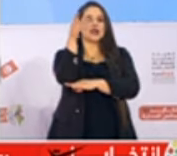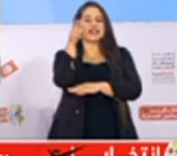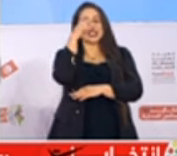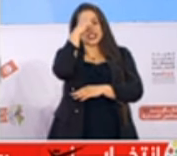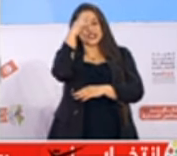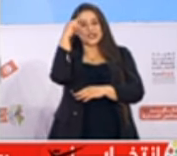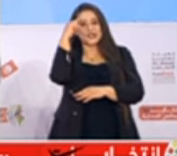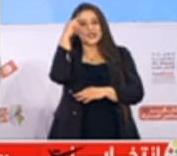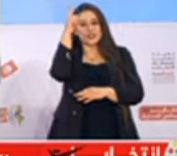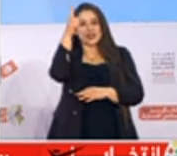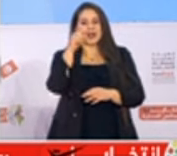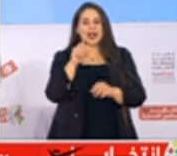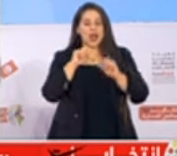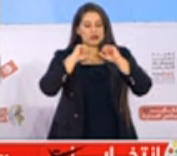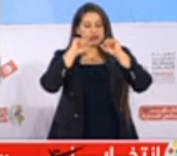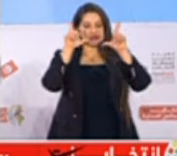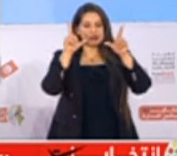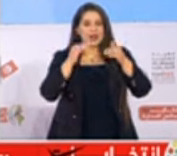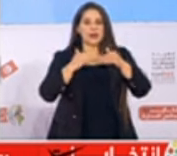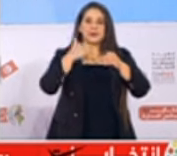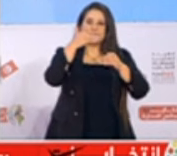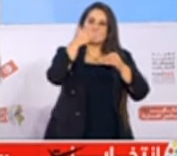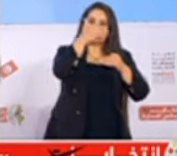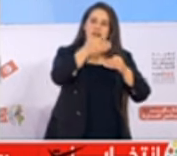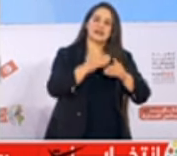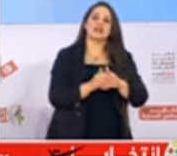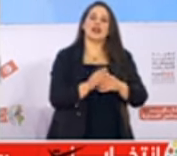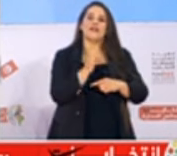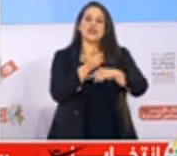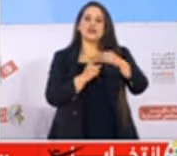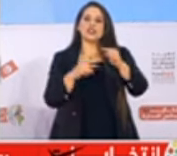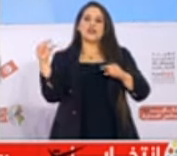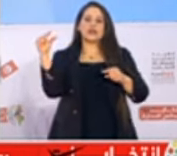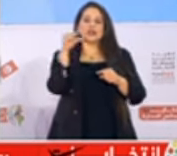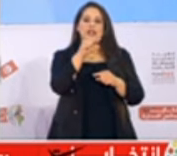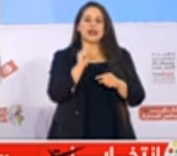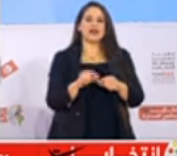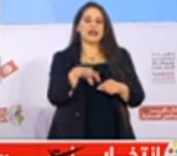الله يرى النور في بداية أو منتصف شهر